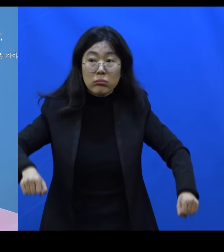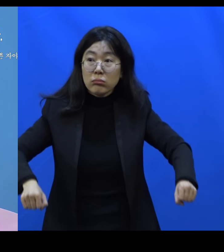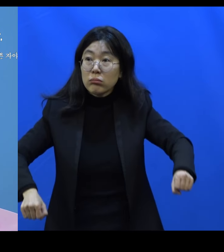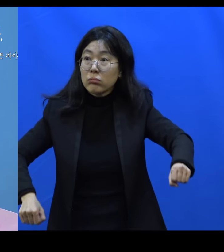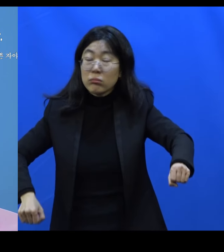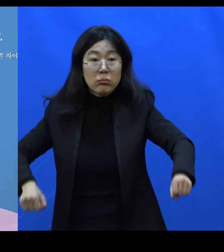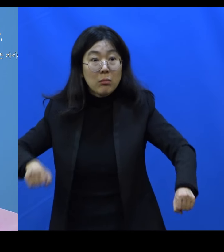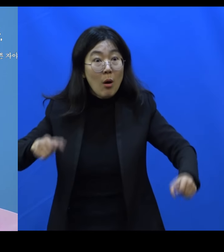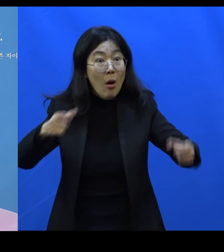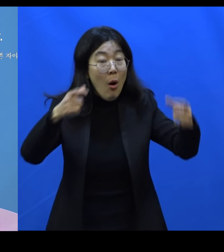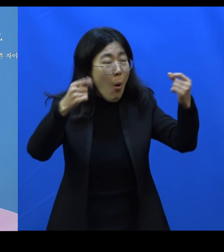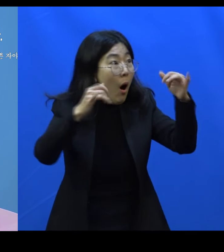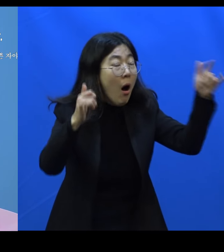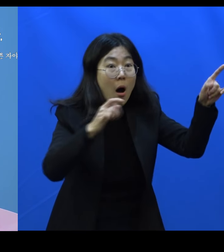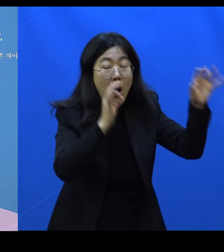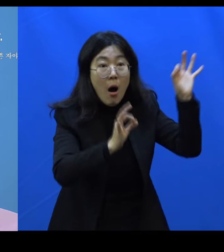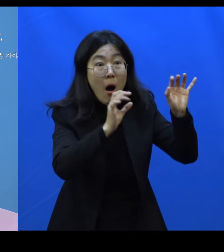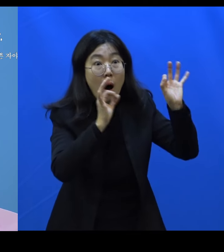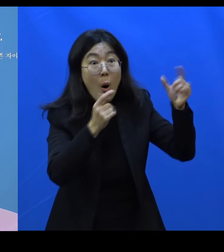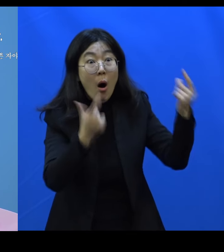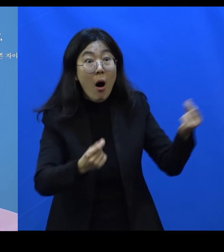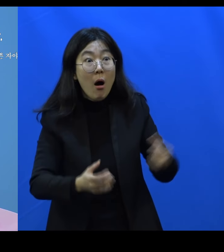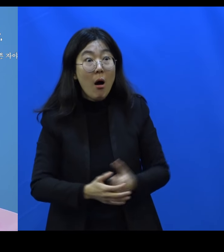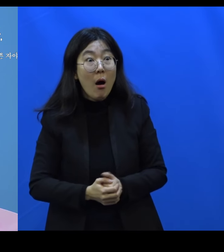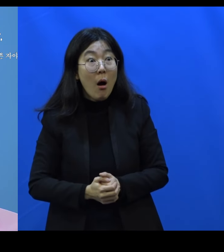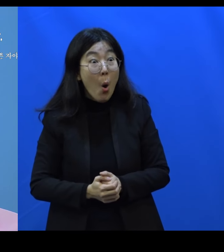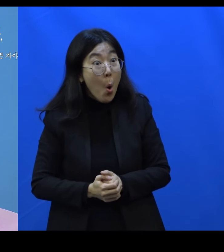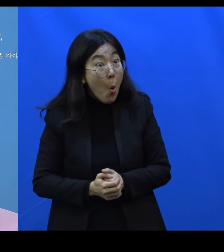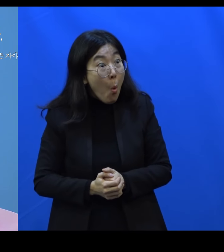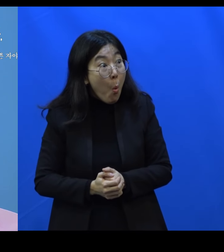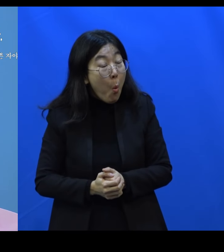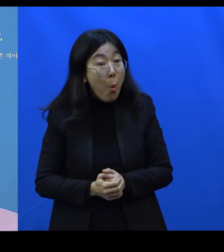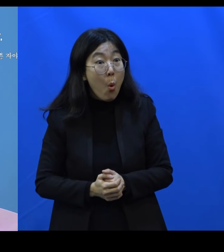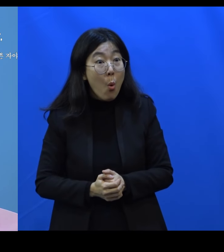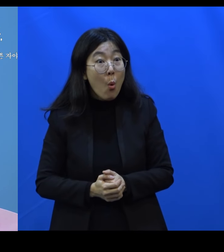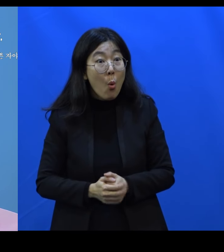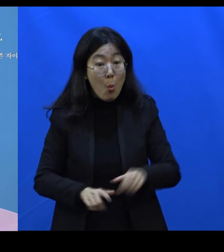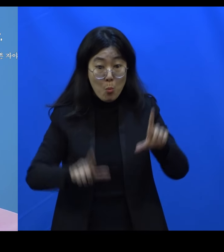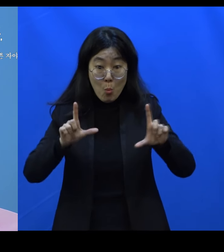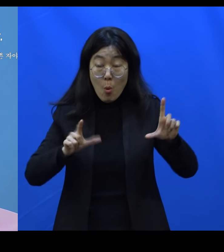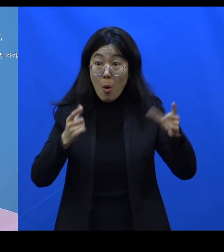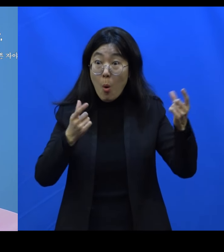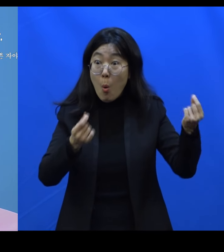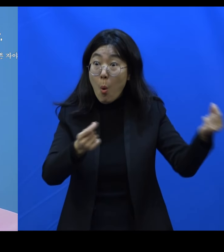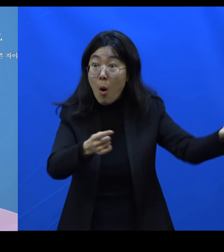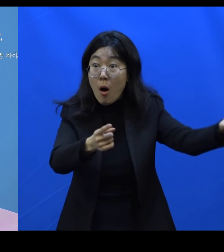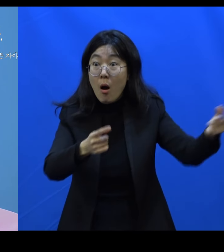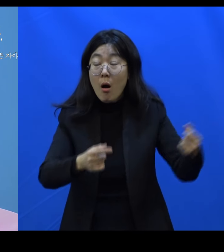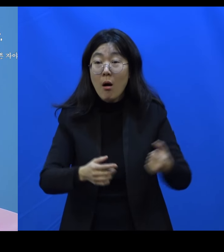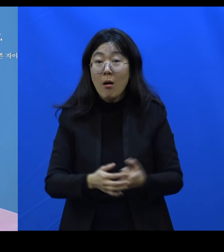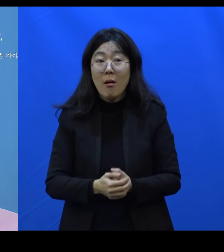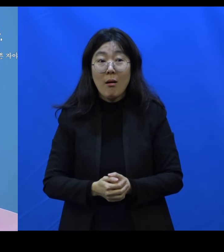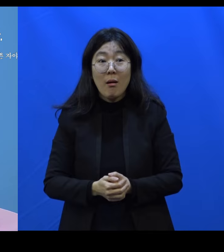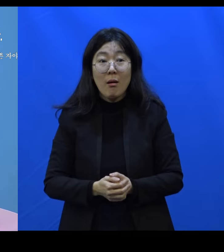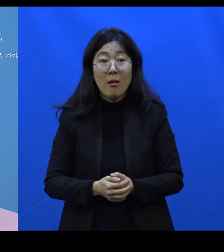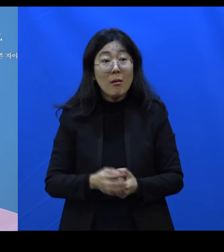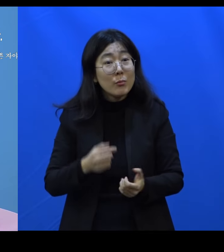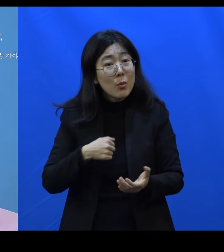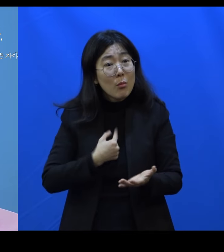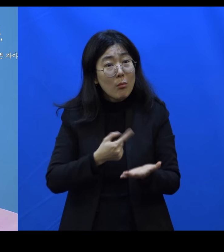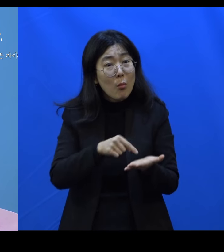여러분 이제 무슨 일이 일어날지 모르는 거예요. 근데 함께 가자. 점점